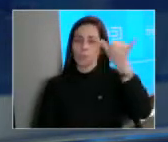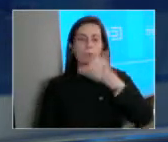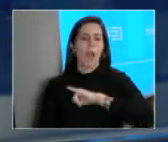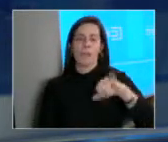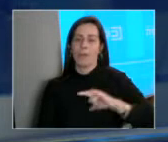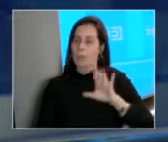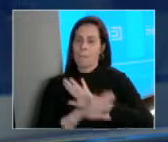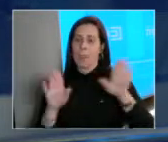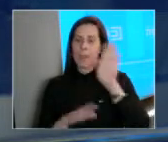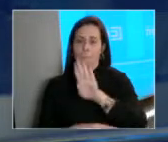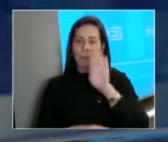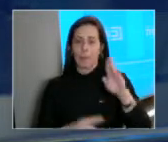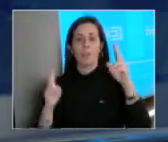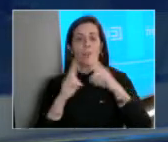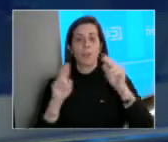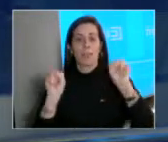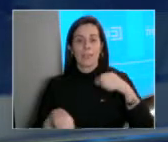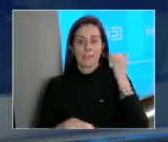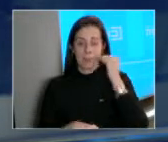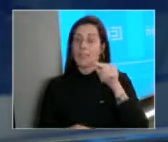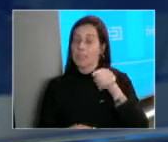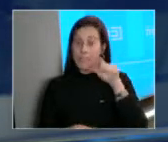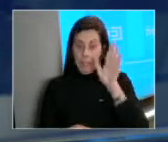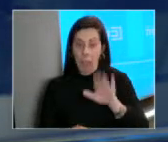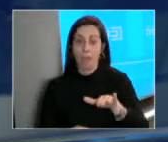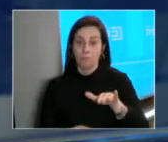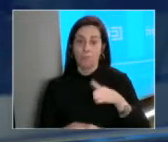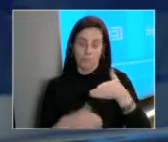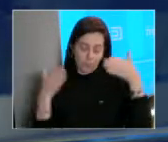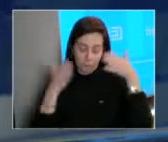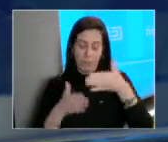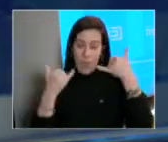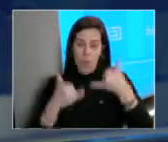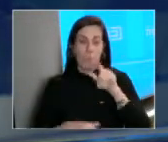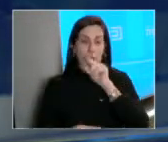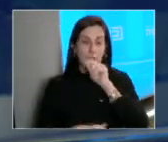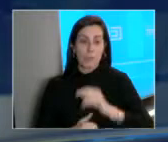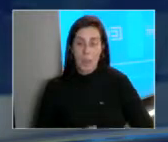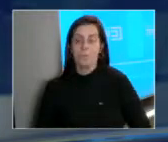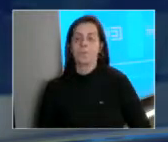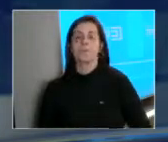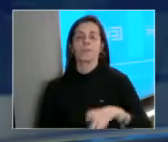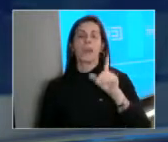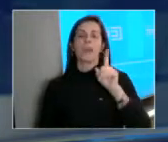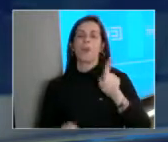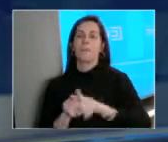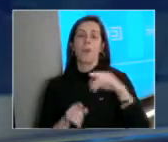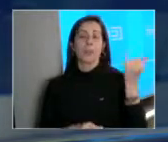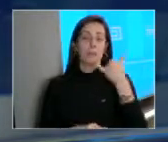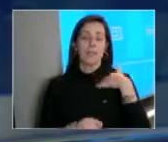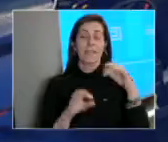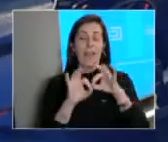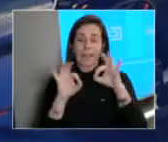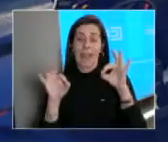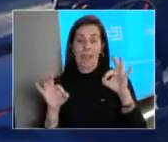בנפרד מנתניהו לפגוש את הנשיא האמריקאי. זה יהיה גם עיקר הנושא שלנו בציוצי בוקר, אבל כמדי בוקר אנחנו נתחיל